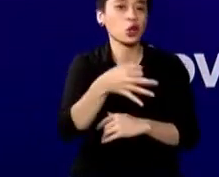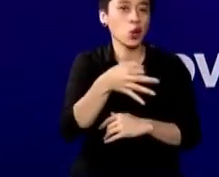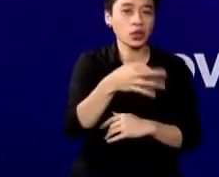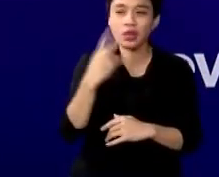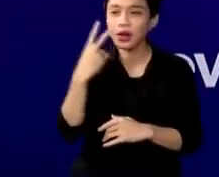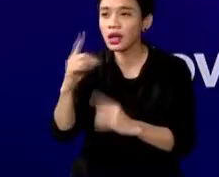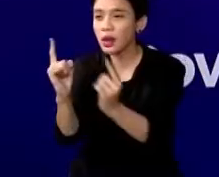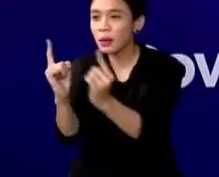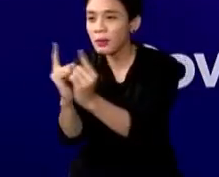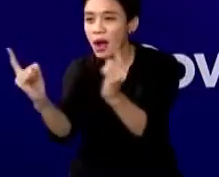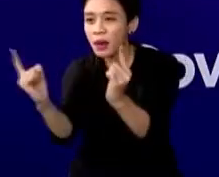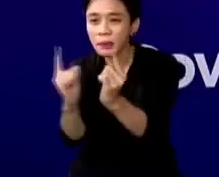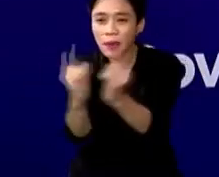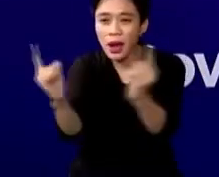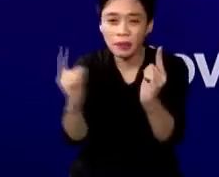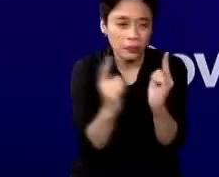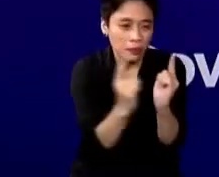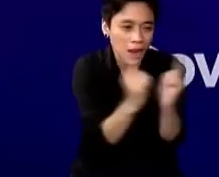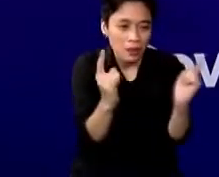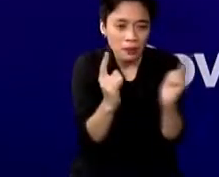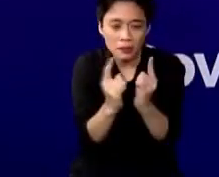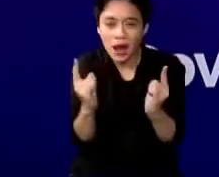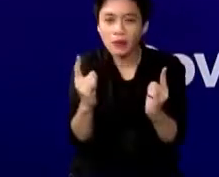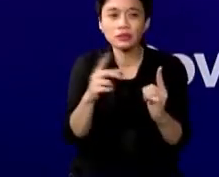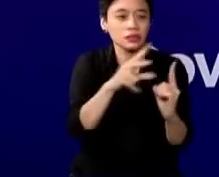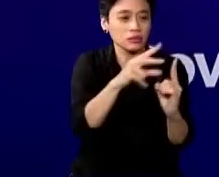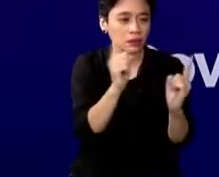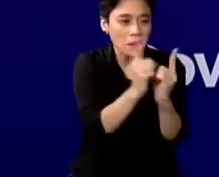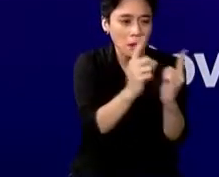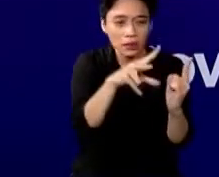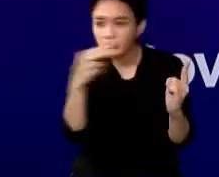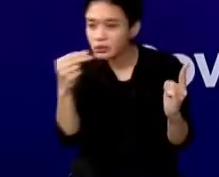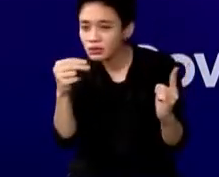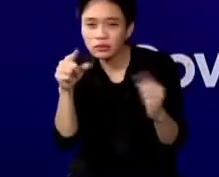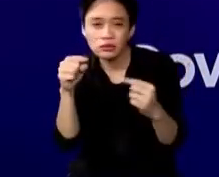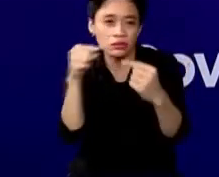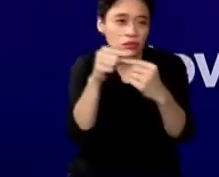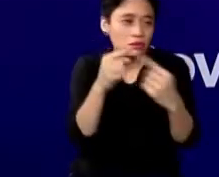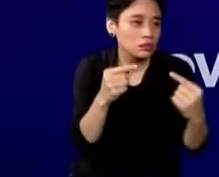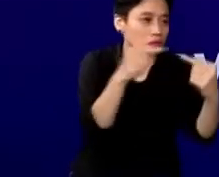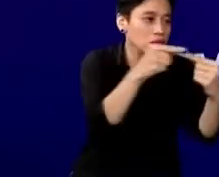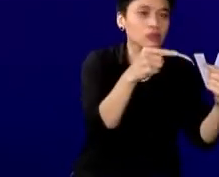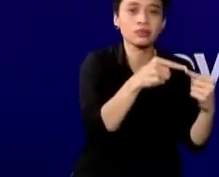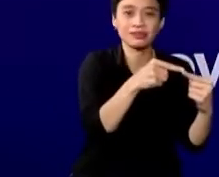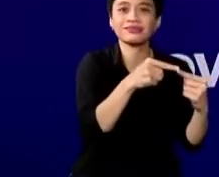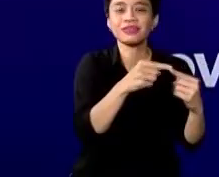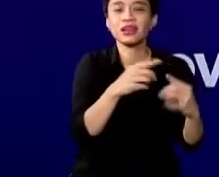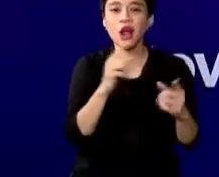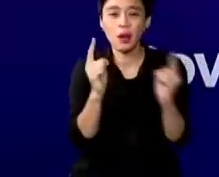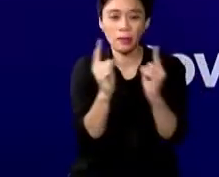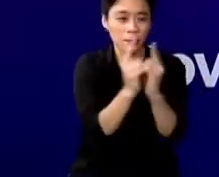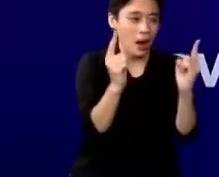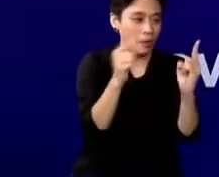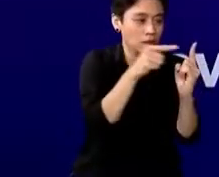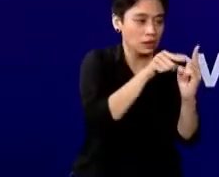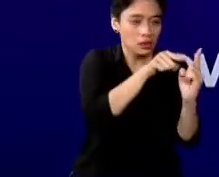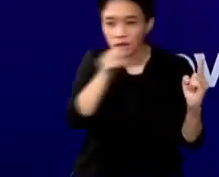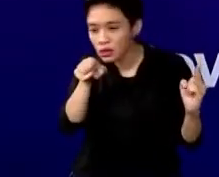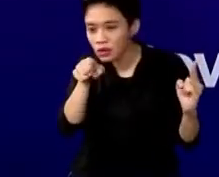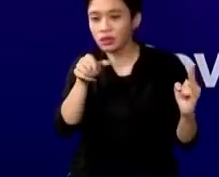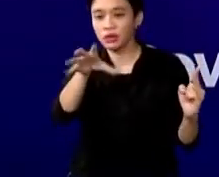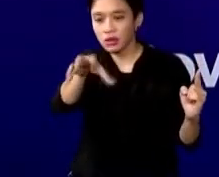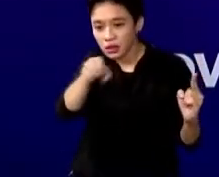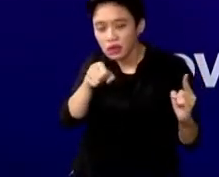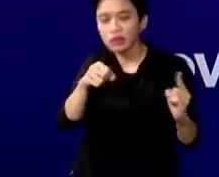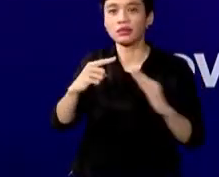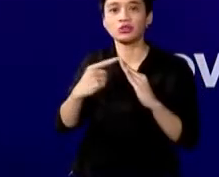di mana ada kasus terkonfirmasi itu dilacak dan mereka yang menjadi kontak erat mereka diisolasi dan kemudian mereka